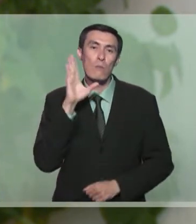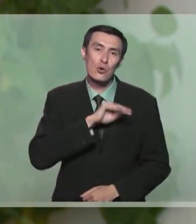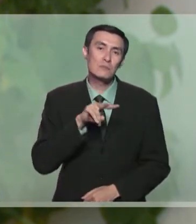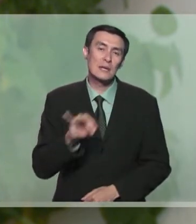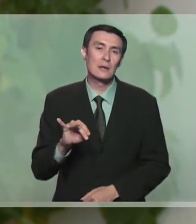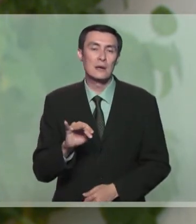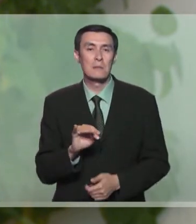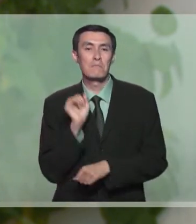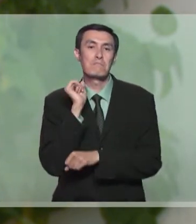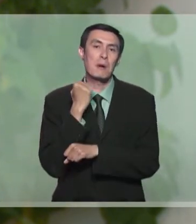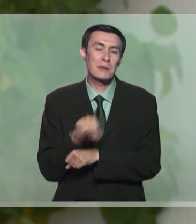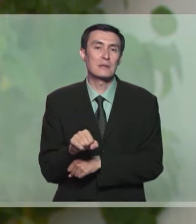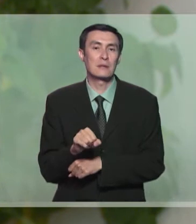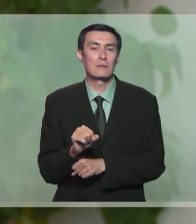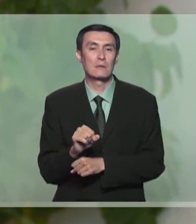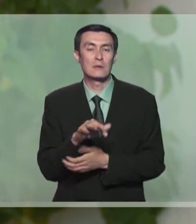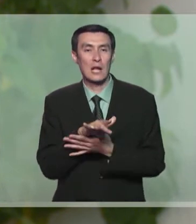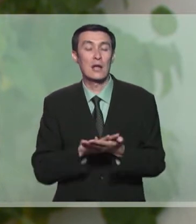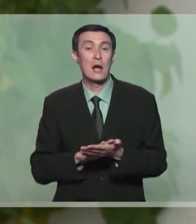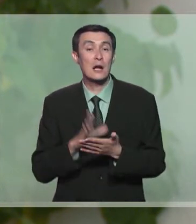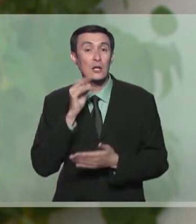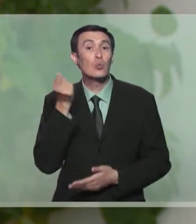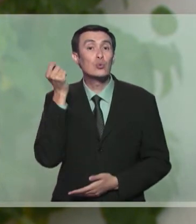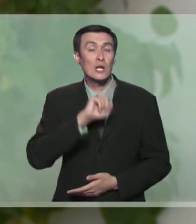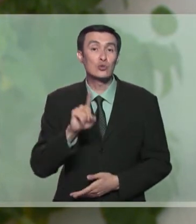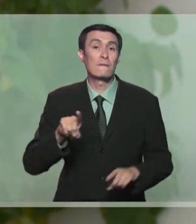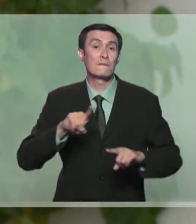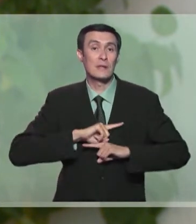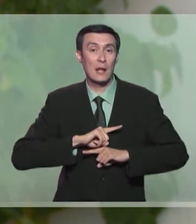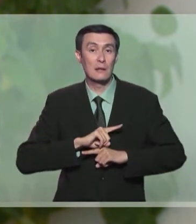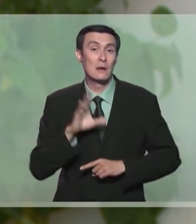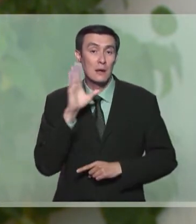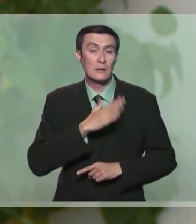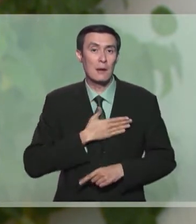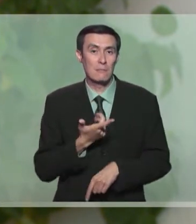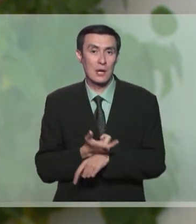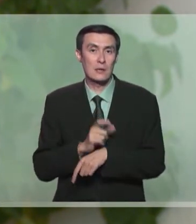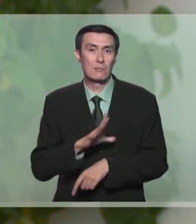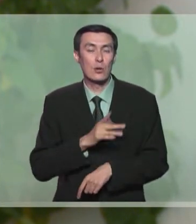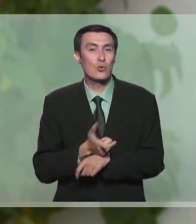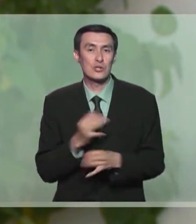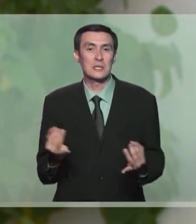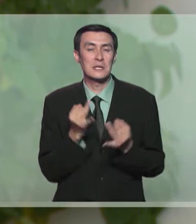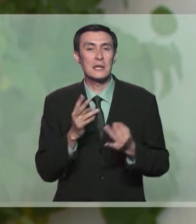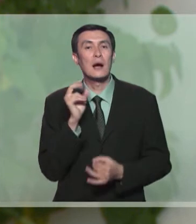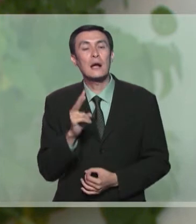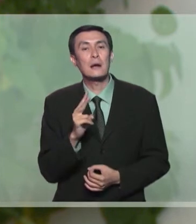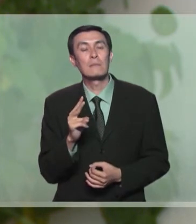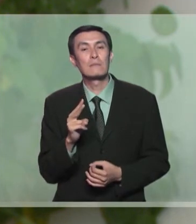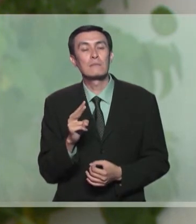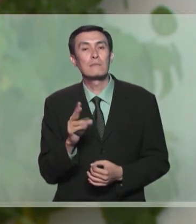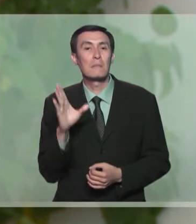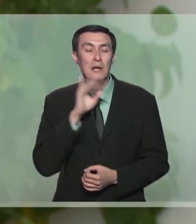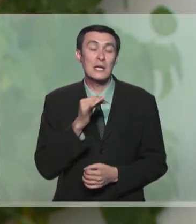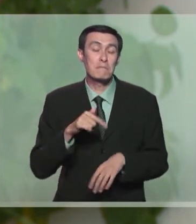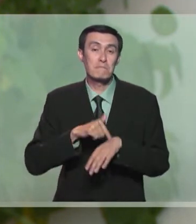какой-то. И когда слышали, что мы уже финалисты, нам тоже было интересно, как мы прошли. И там